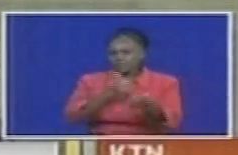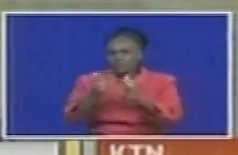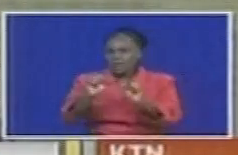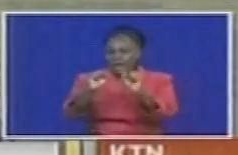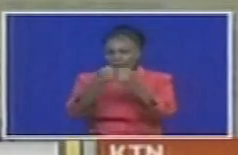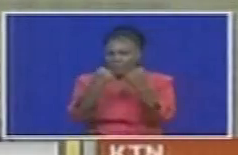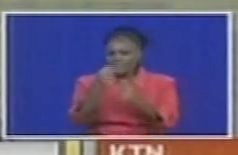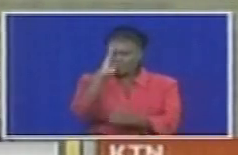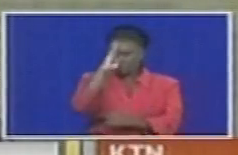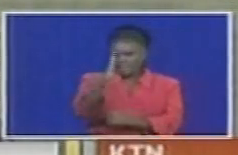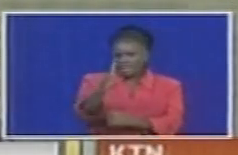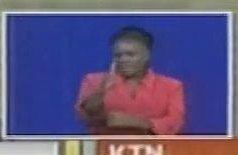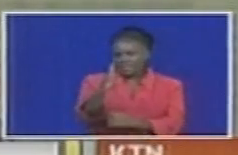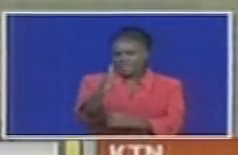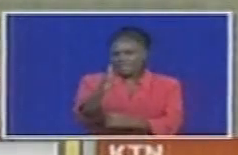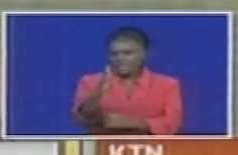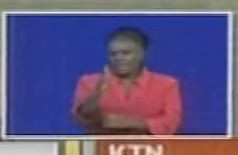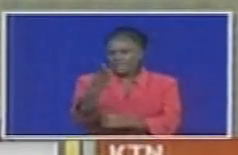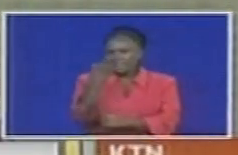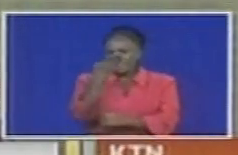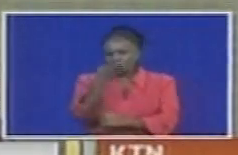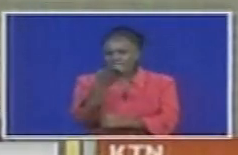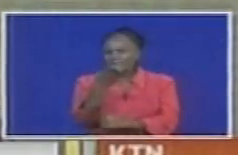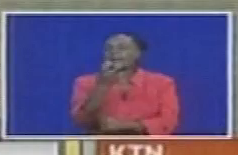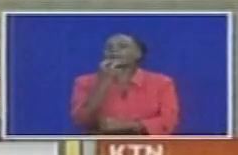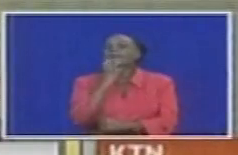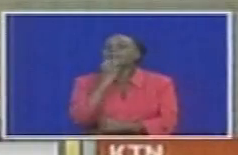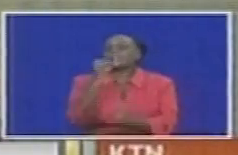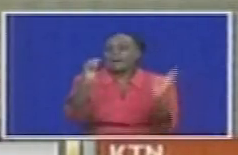siku ya Jumapili katika uwanja wa Kenyatta Machakos.